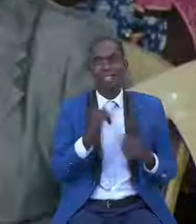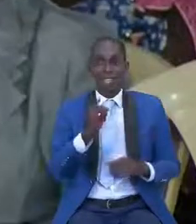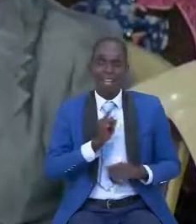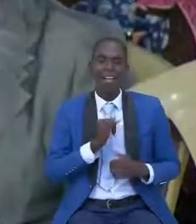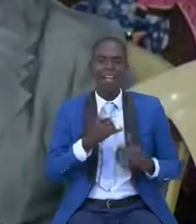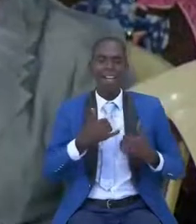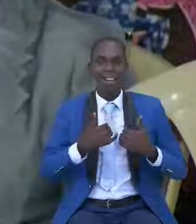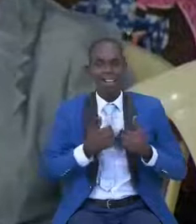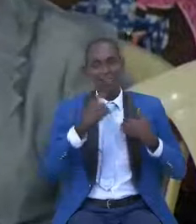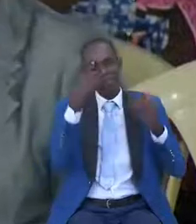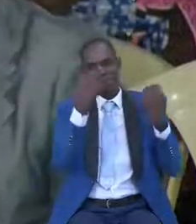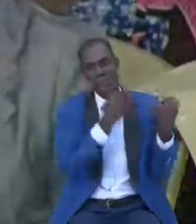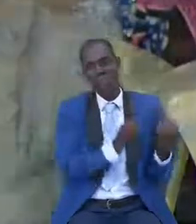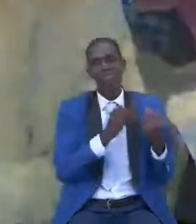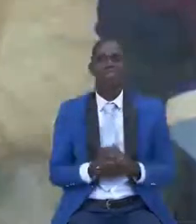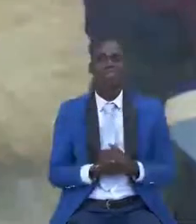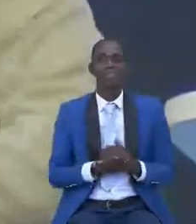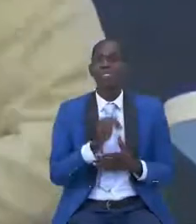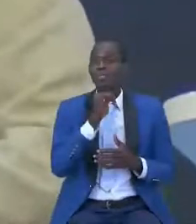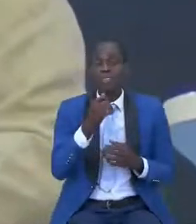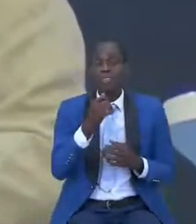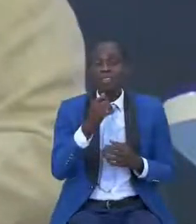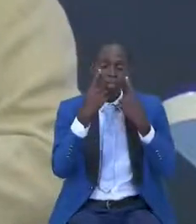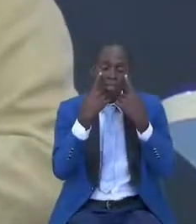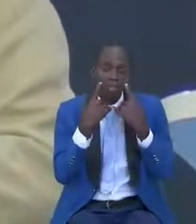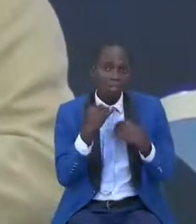Cet homme avait la foi. Moi, j'ai la foi.